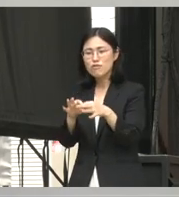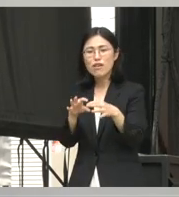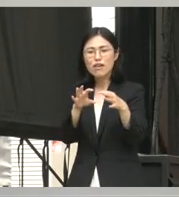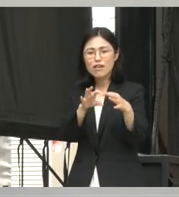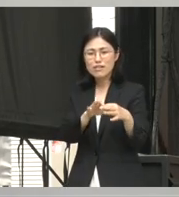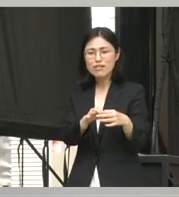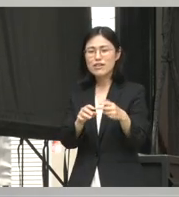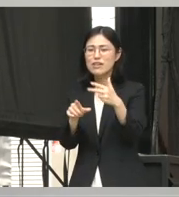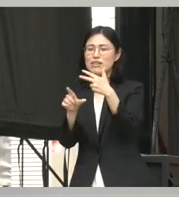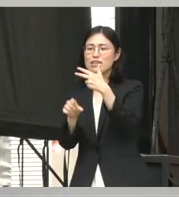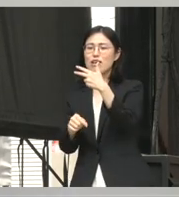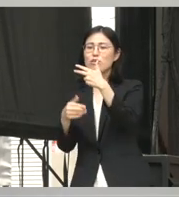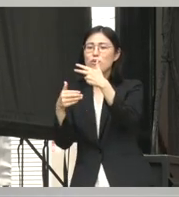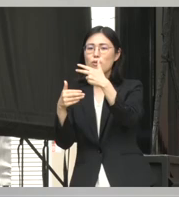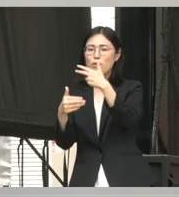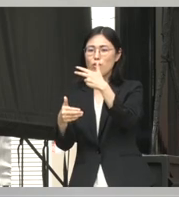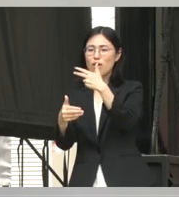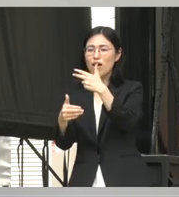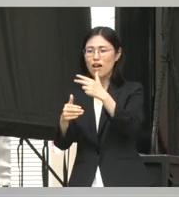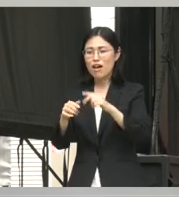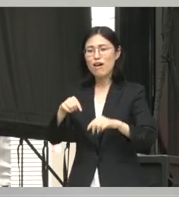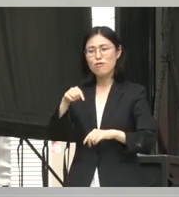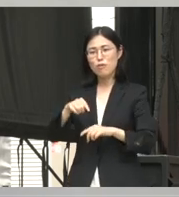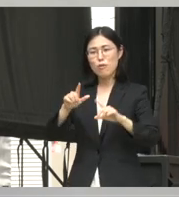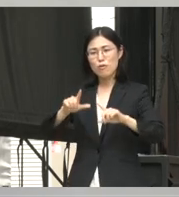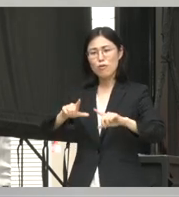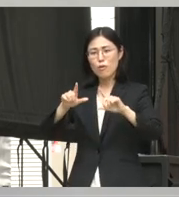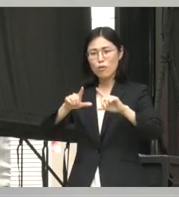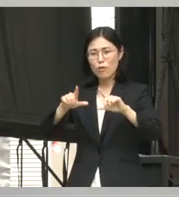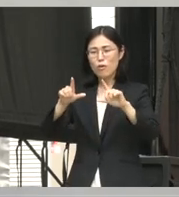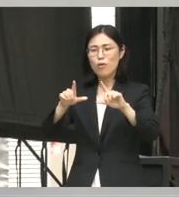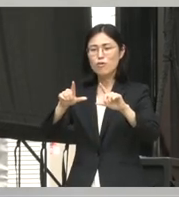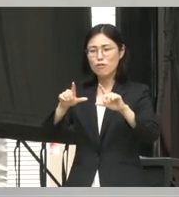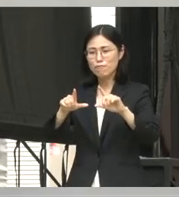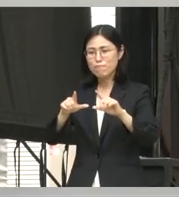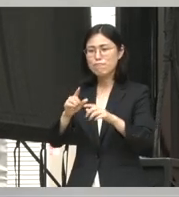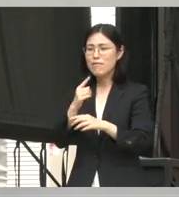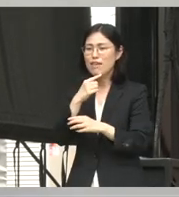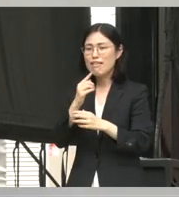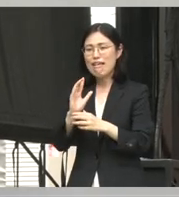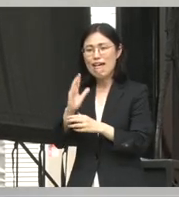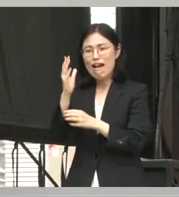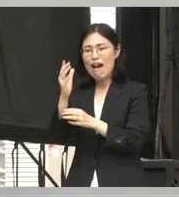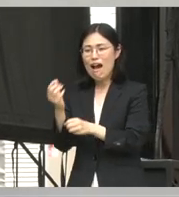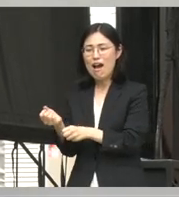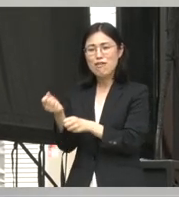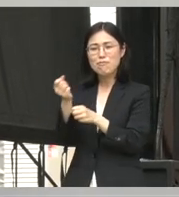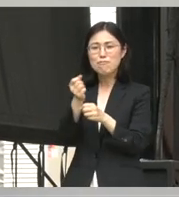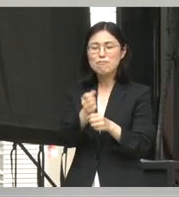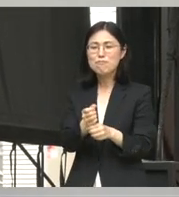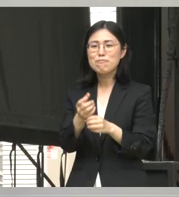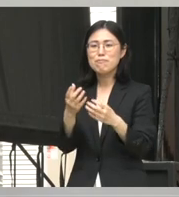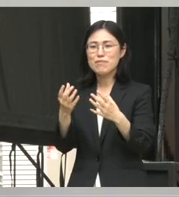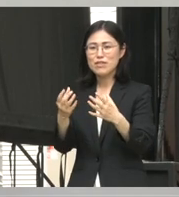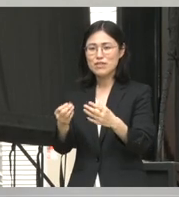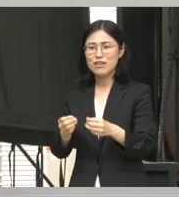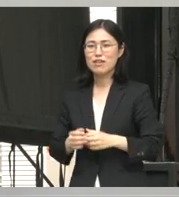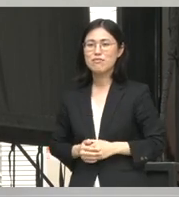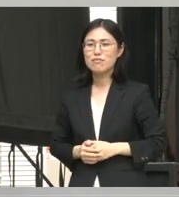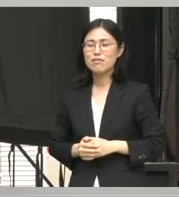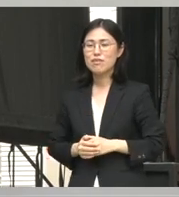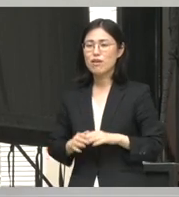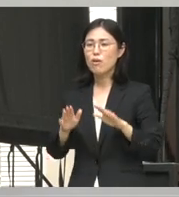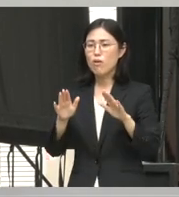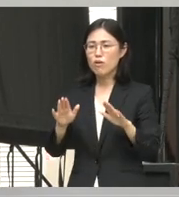からオリンピック開催都市であります東京都へやってまいりました。本日は都